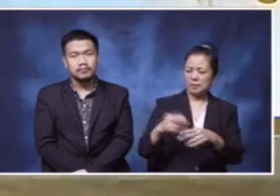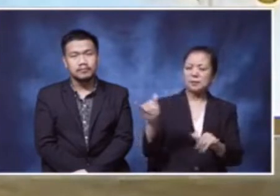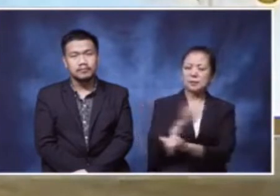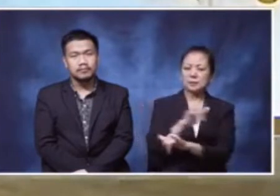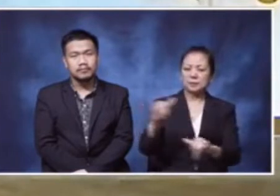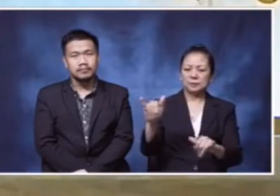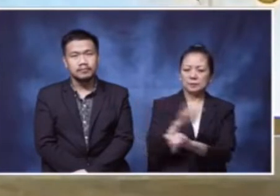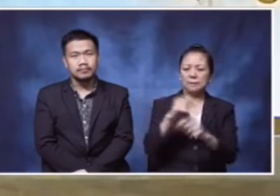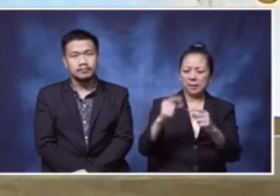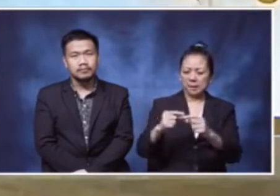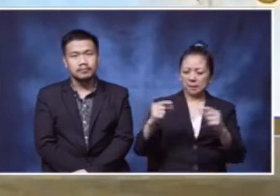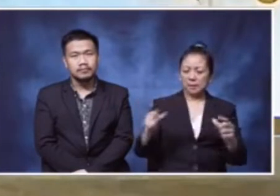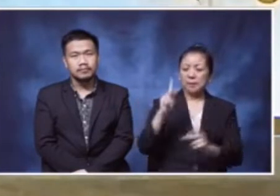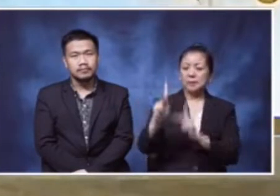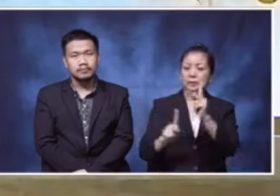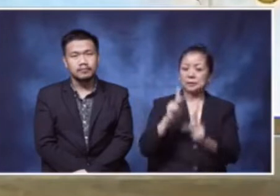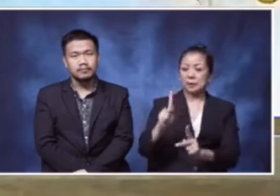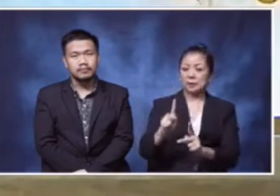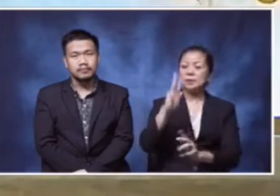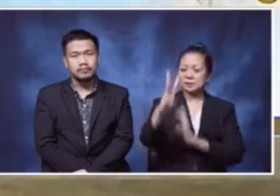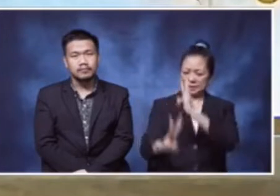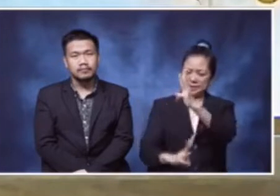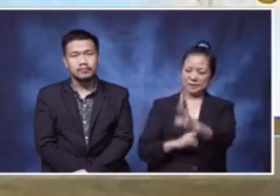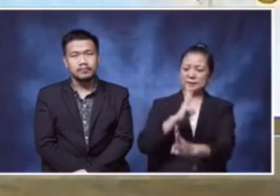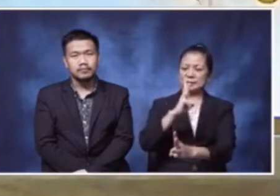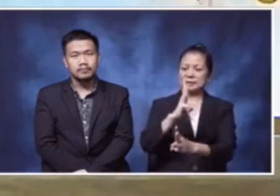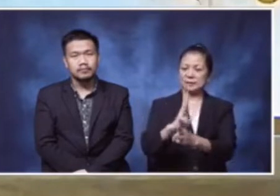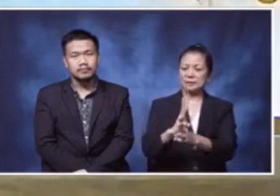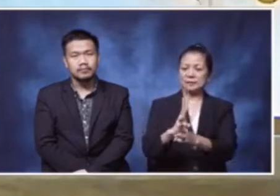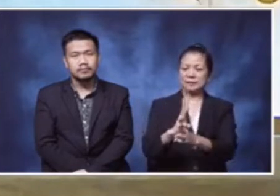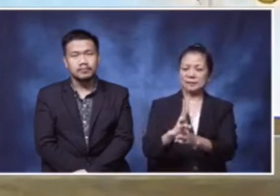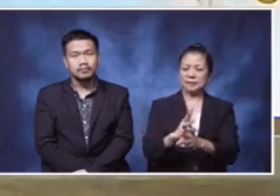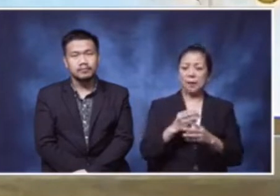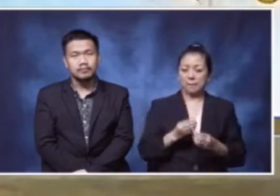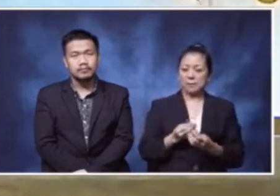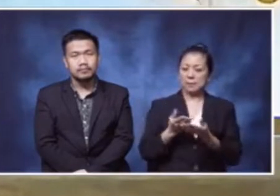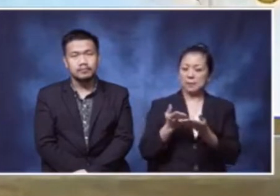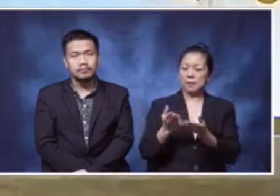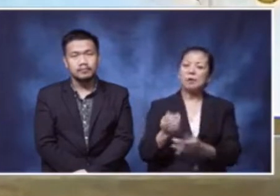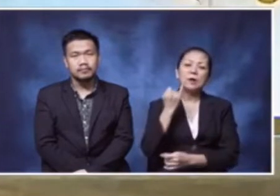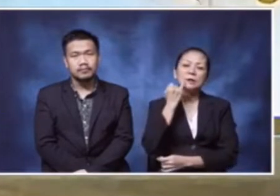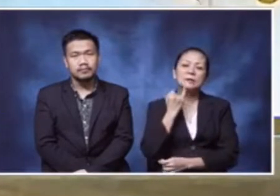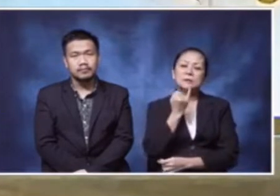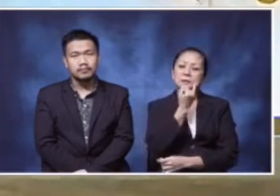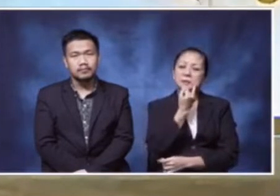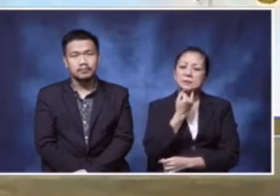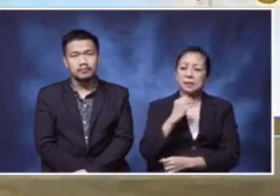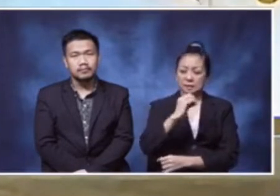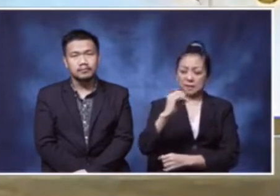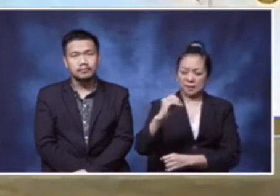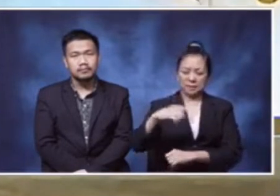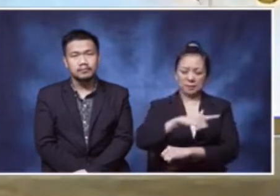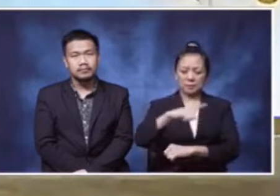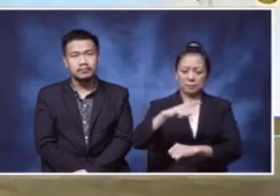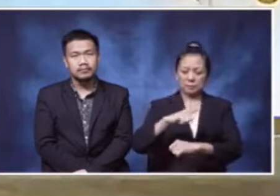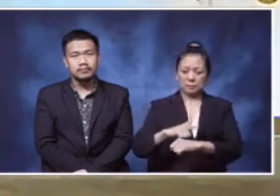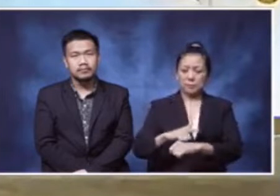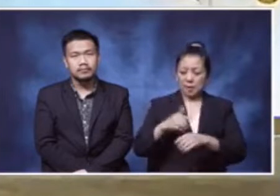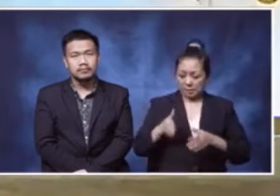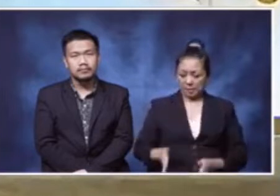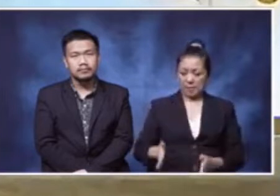ng mga dakilang tao sa daigdig. Bibigyan ko ang Israel ng kanyang lupa at